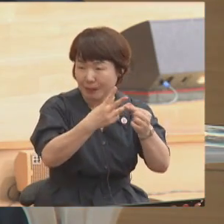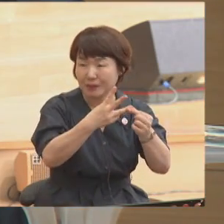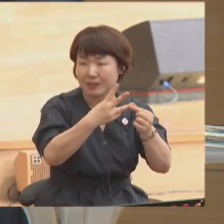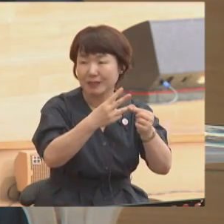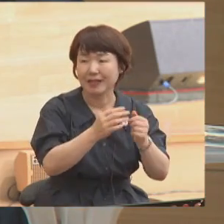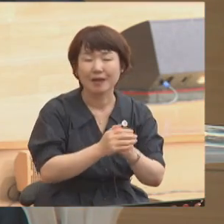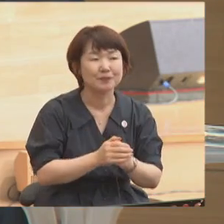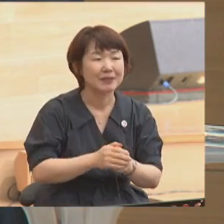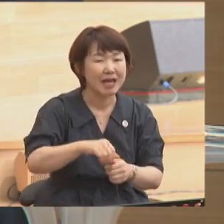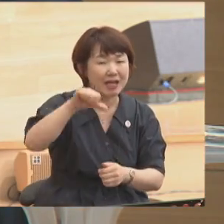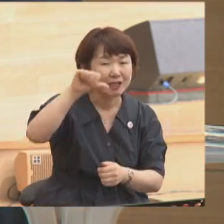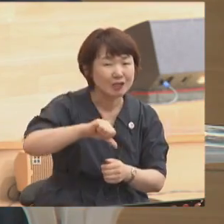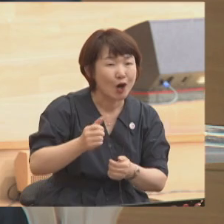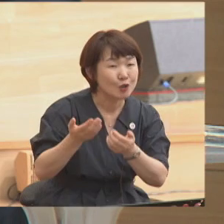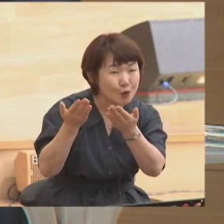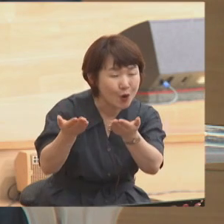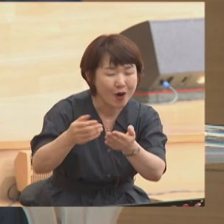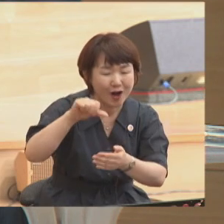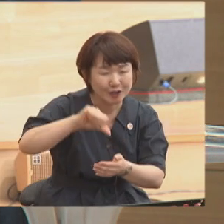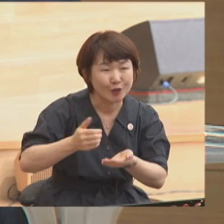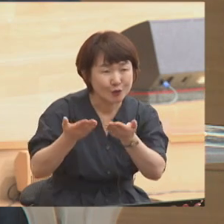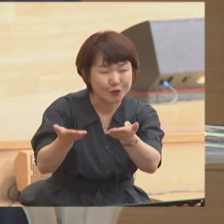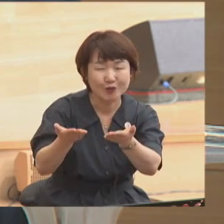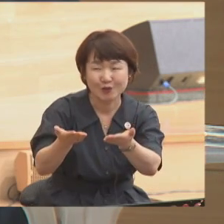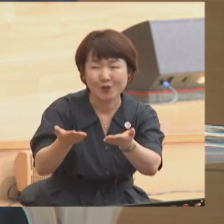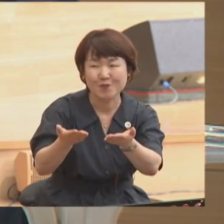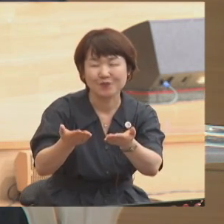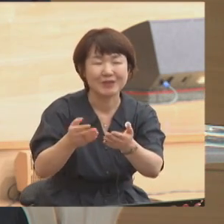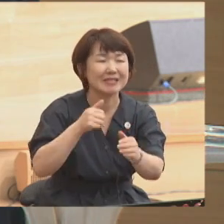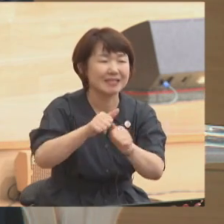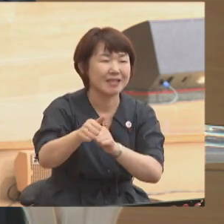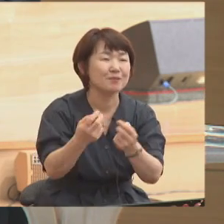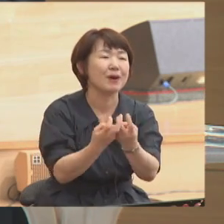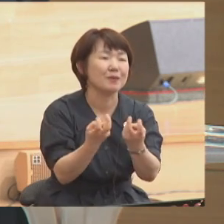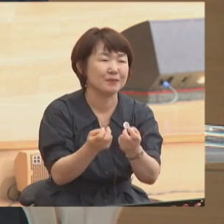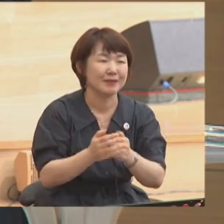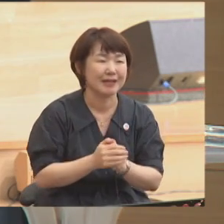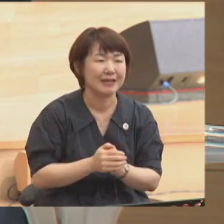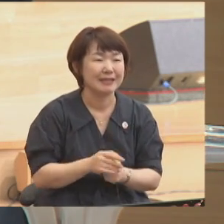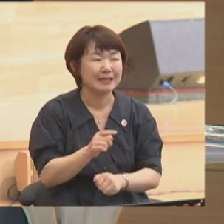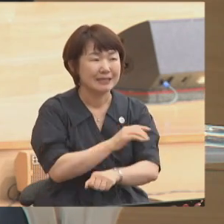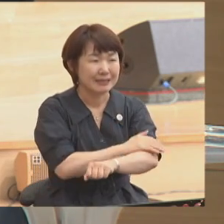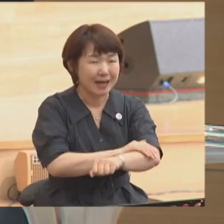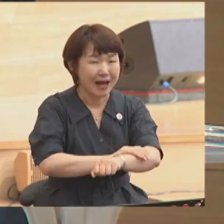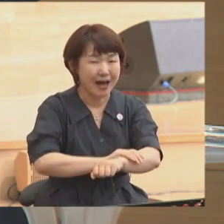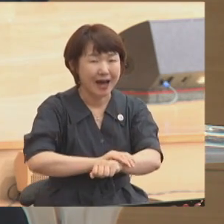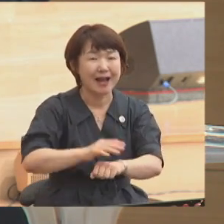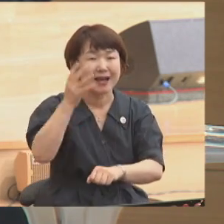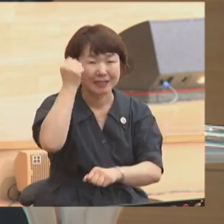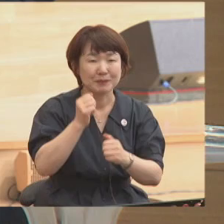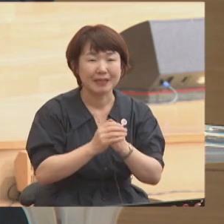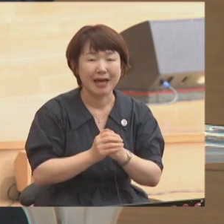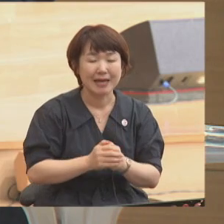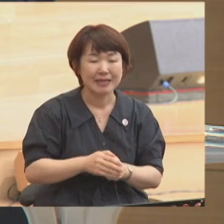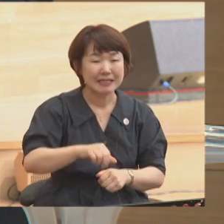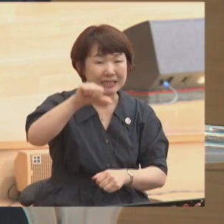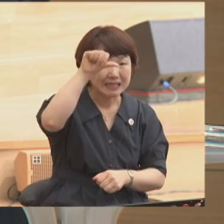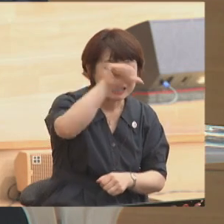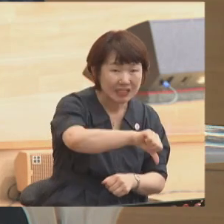것도, 저주는 것도 승리하는 방법이다. 승리하는 방법이다. 그럼 잘 아셔야 된다. 지는